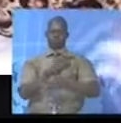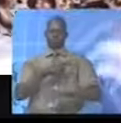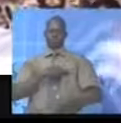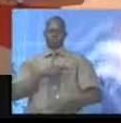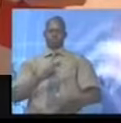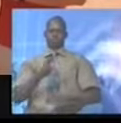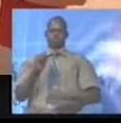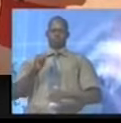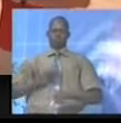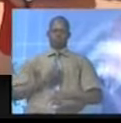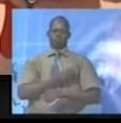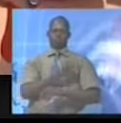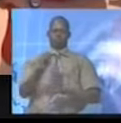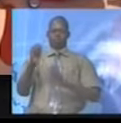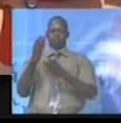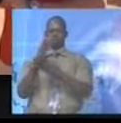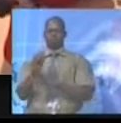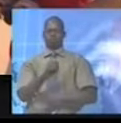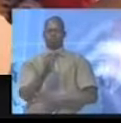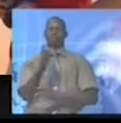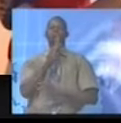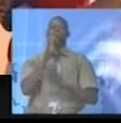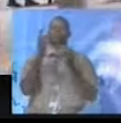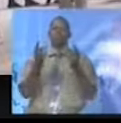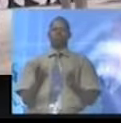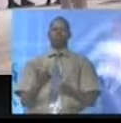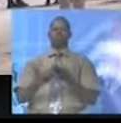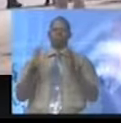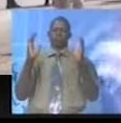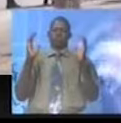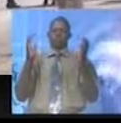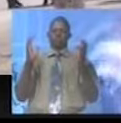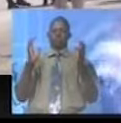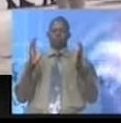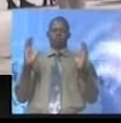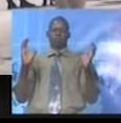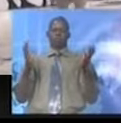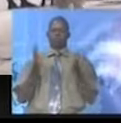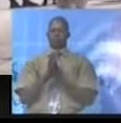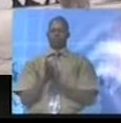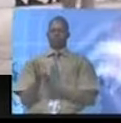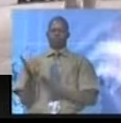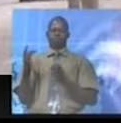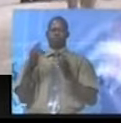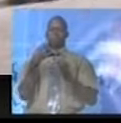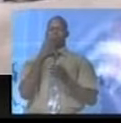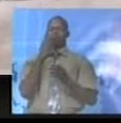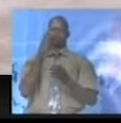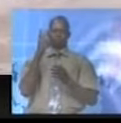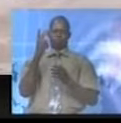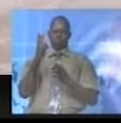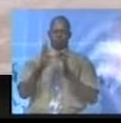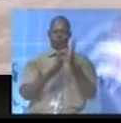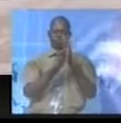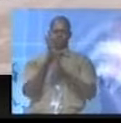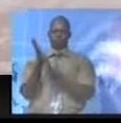religieuses, administratives, entre autres, étaient présents à la cérémonie. Une cérémonie ponctuée d'abord par une parade avec